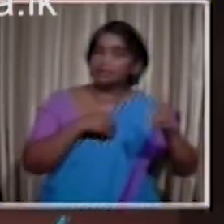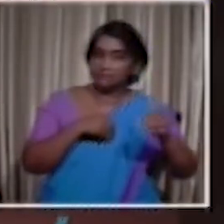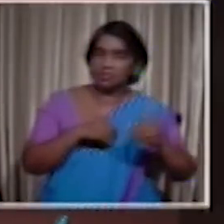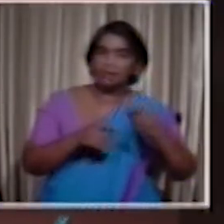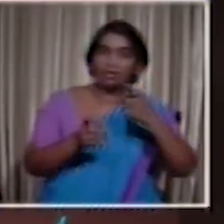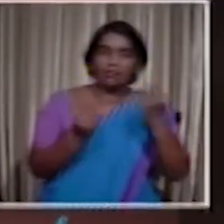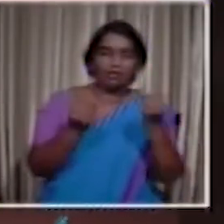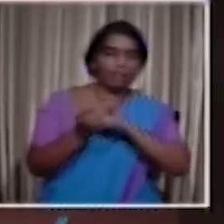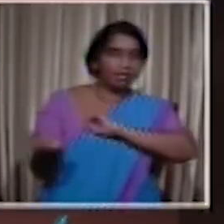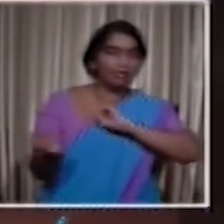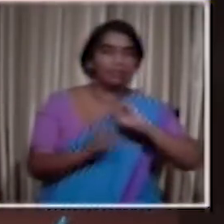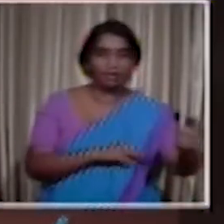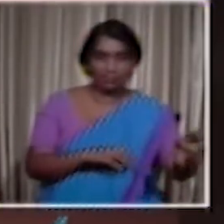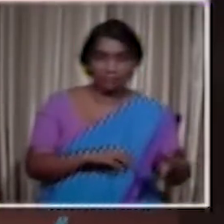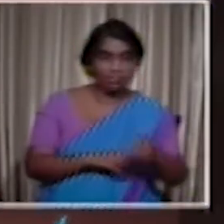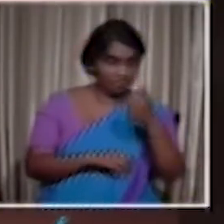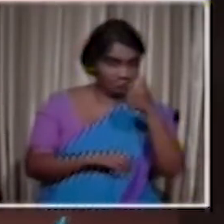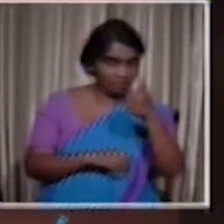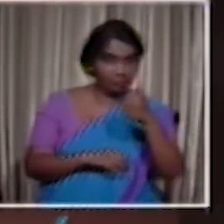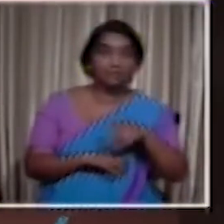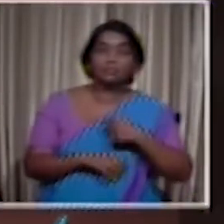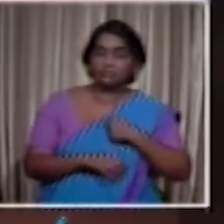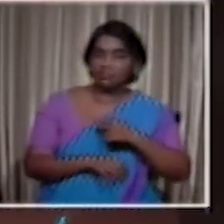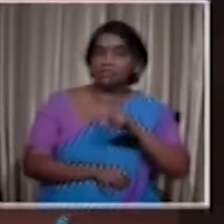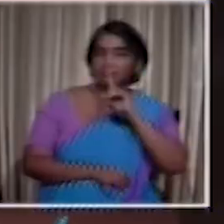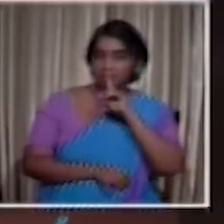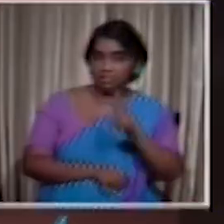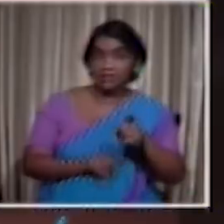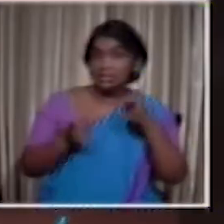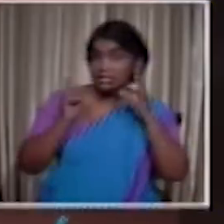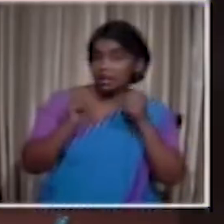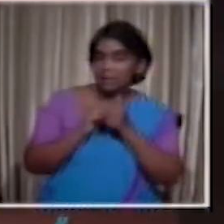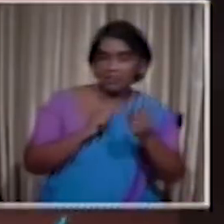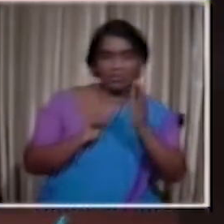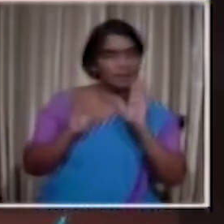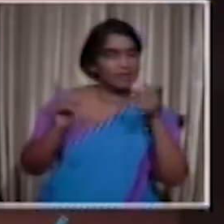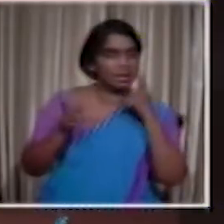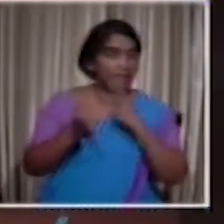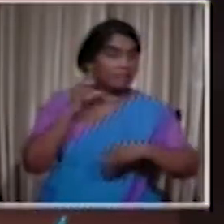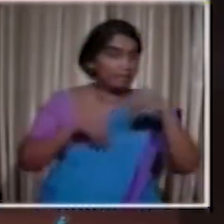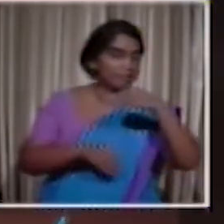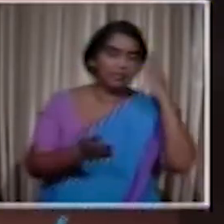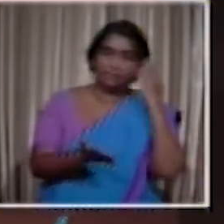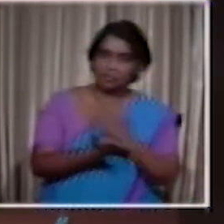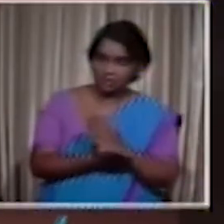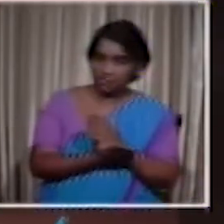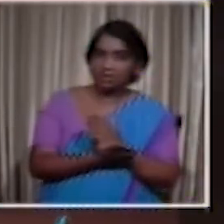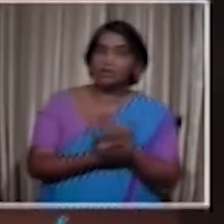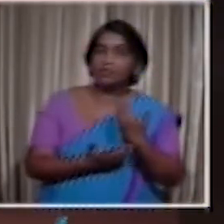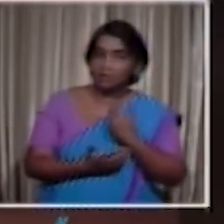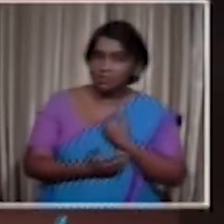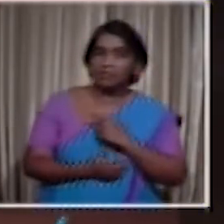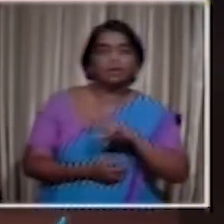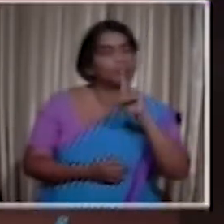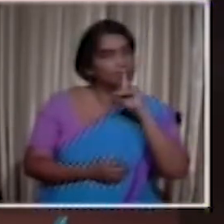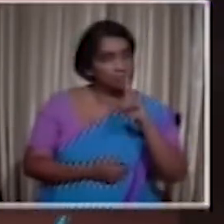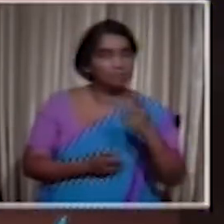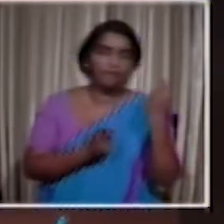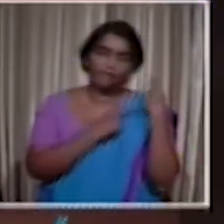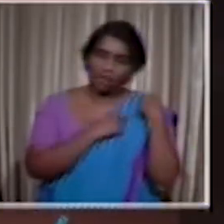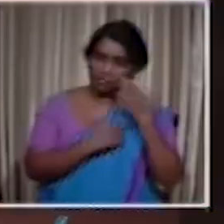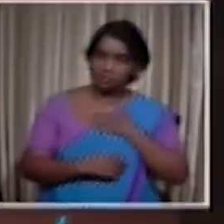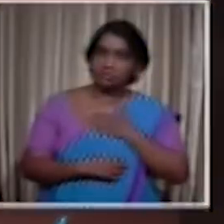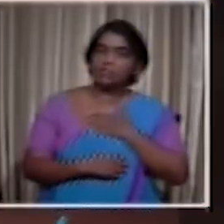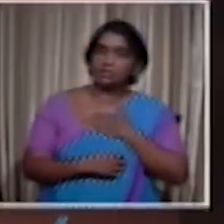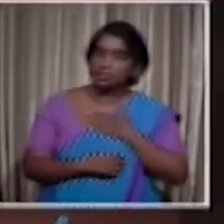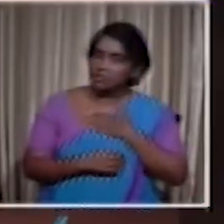බක්කිය උරුම වී තිබෙනවා හරිද ඒ නිසා මම ඔබතුමාට කියන්නේ ගේම් වලින් දේශපාලනේ නතර කරන්න ඒ නිසා මා කීපයක පිළිපදම වග කියනවා